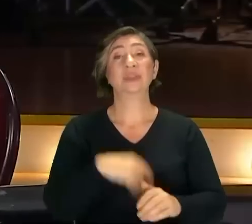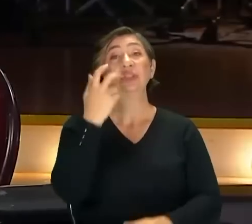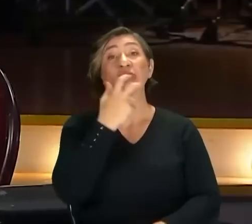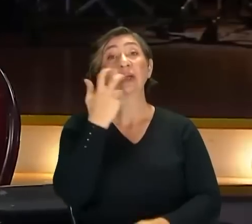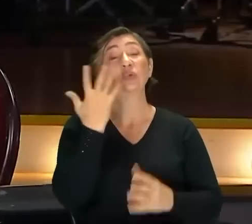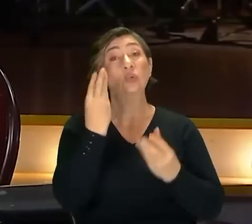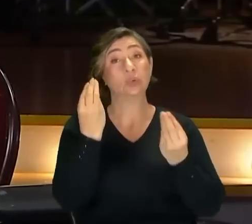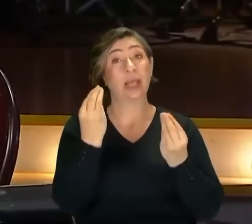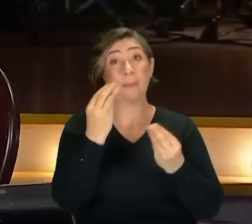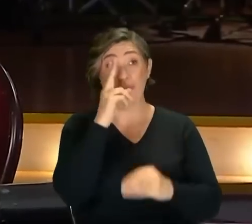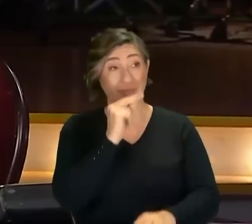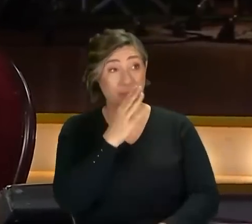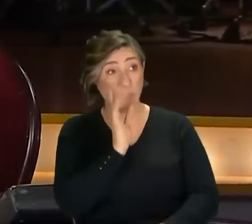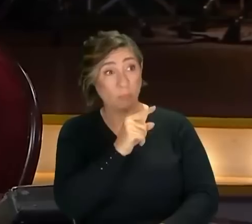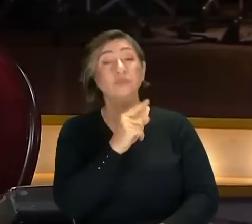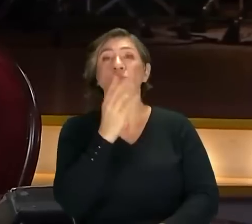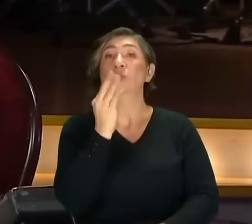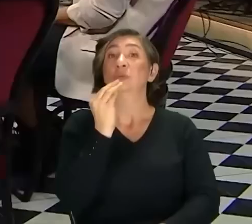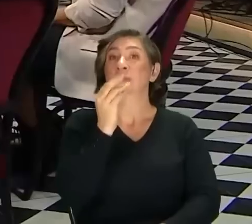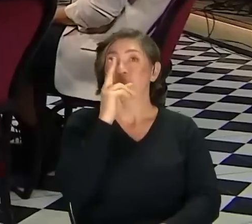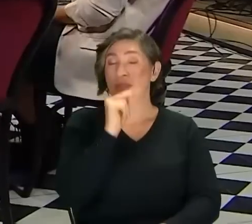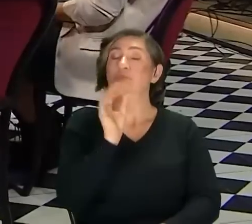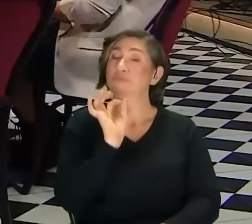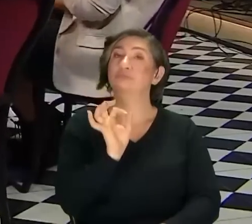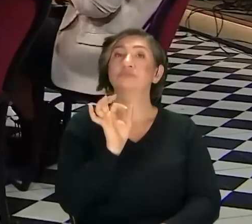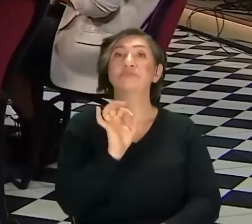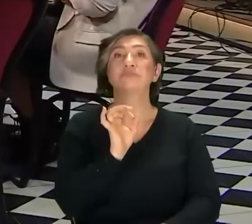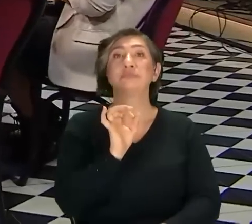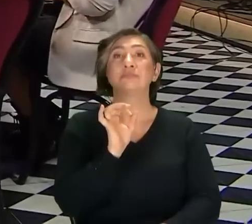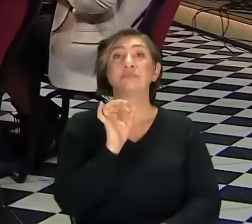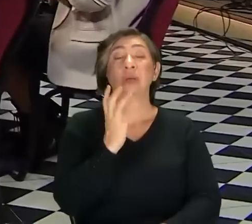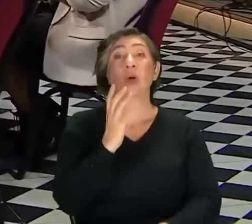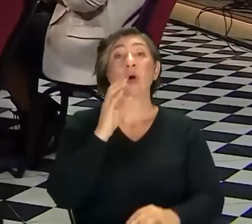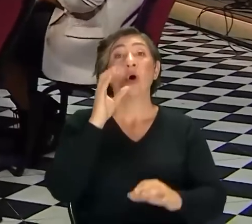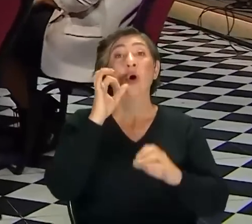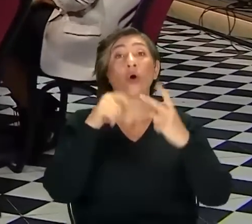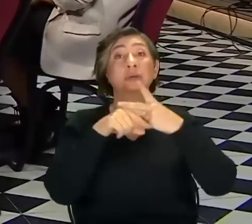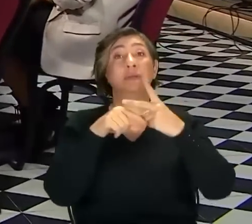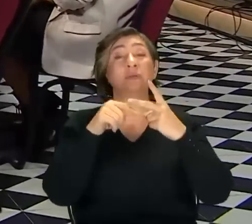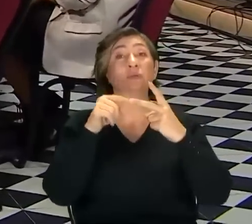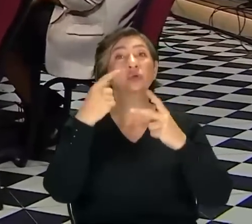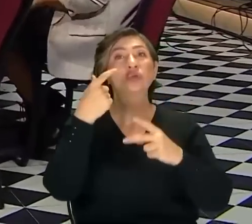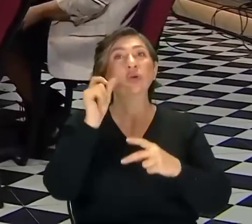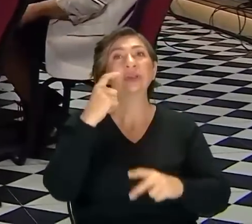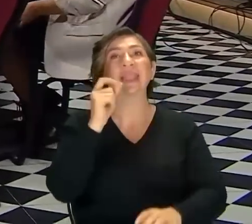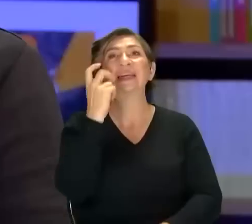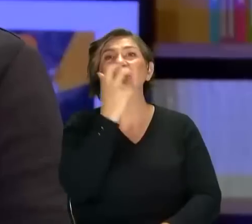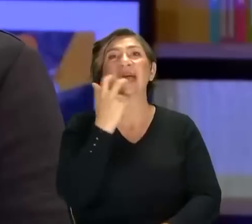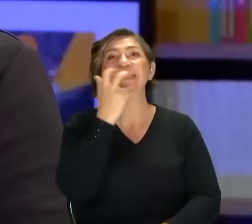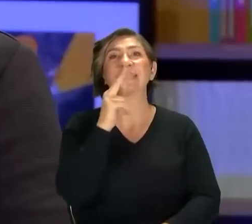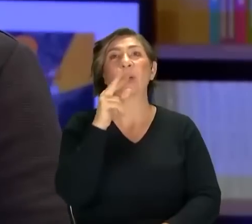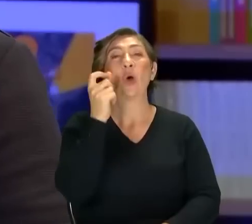Şarkı çok güzel. Bilmiyorum beğendin mi? Tabii çok güzel. Şarkı çok güzel. Gerçekten. Sağ olun. Ozan'ın bestesi. Ama, değil mi? Böyle efendim? 90'lar şarkısı gibi.